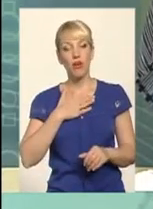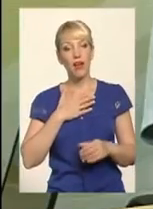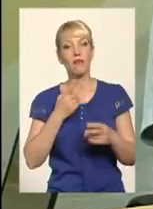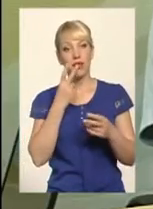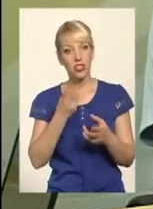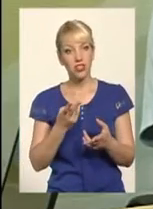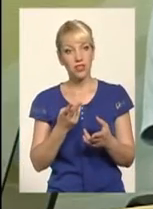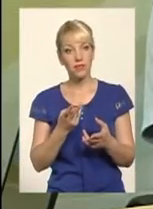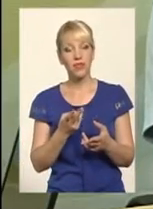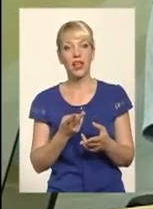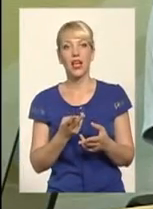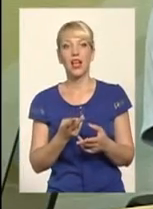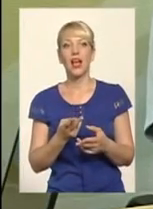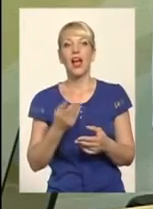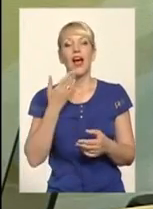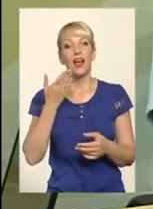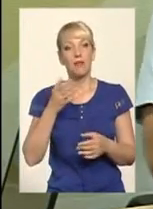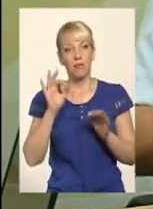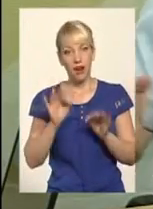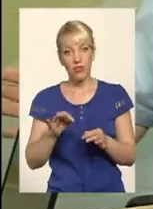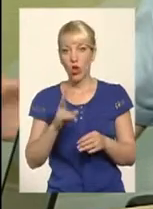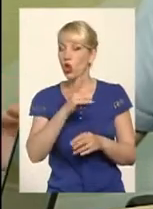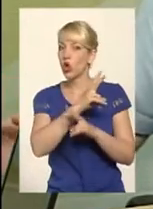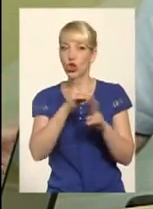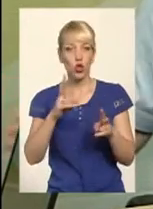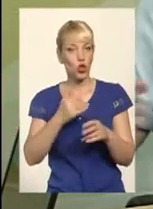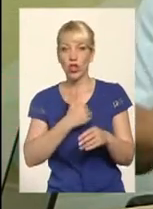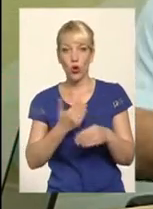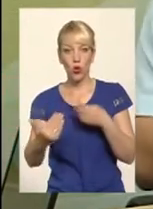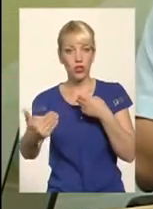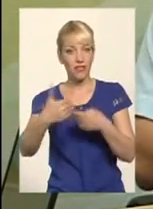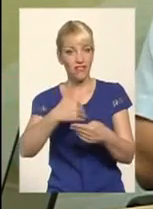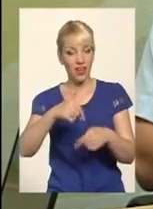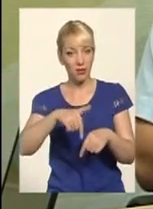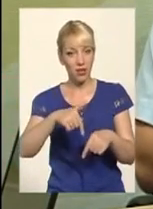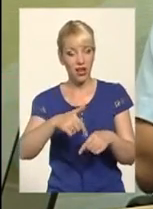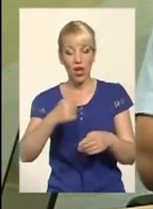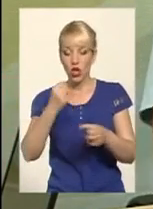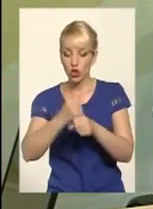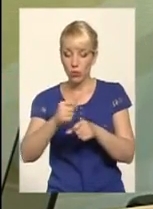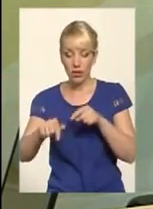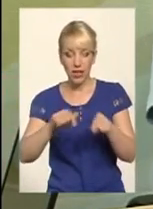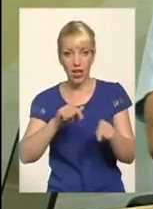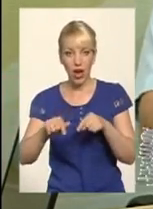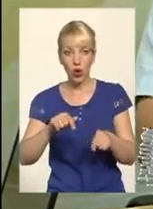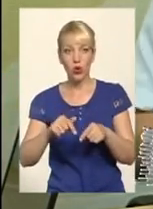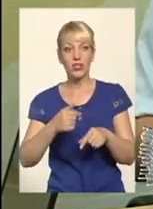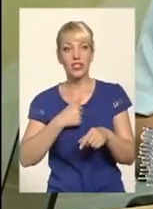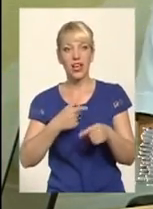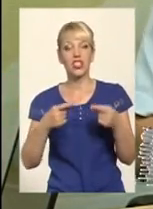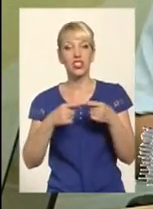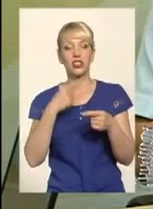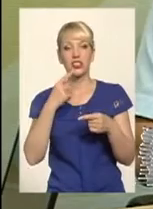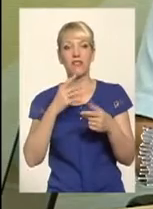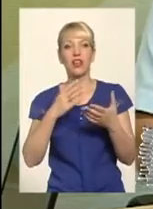Бачите, репліка то правильна, але ж ніхто не хоче приїхати до того фермера, зробити з ним калькуляцію і подивитися. Я чітко назвав суми, які